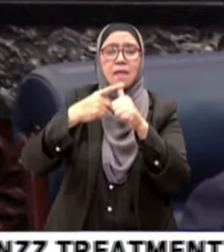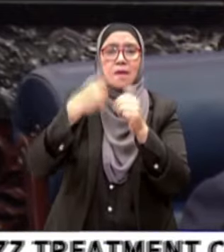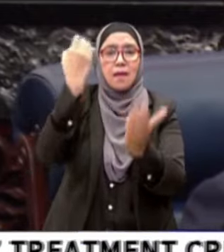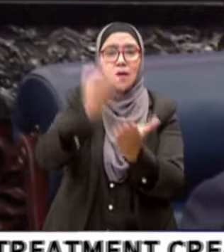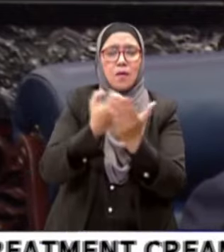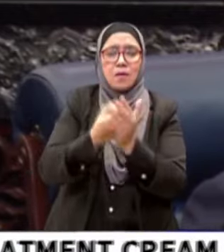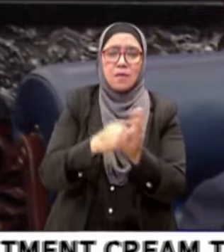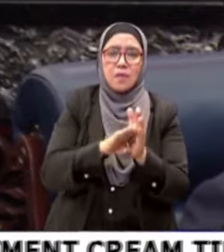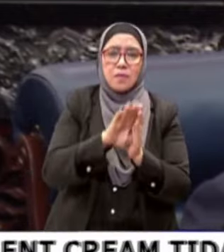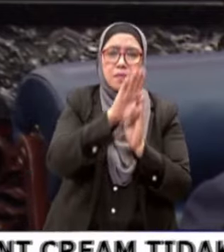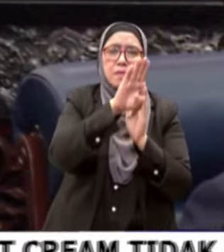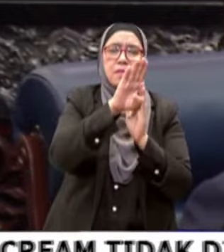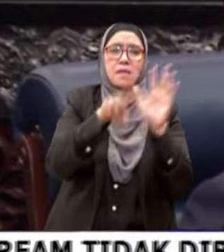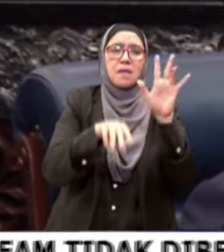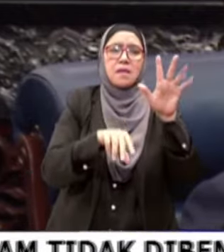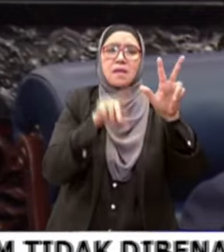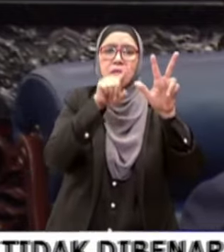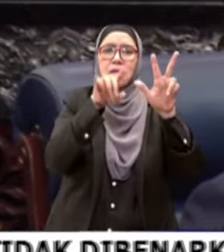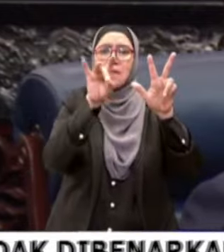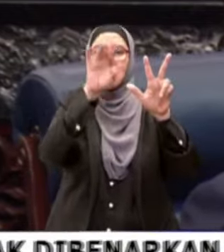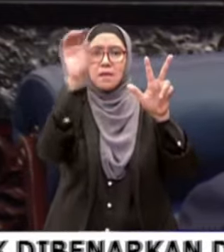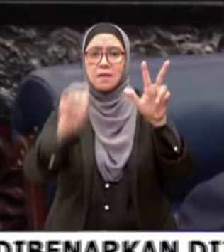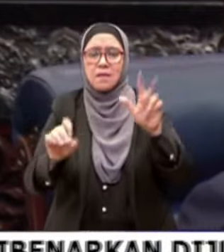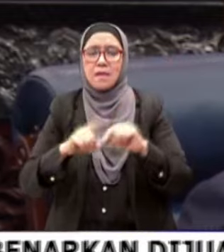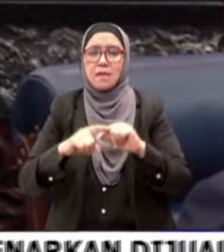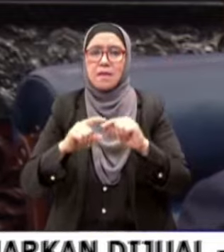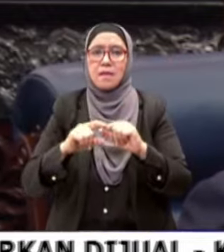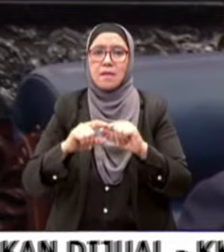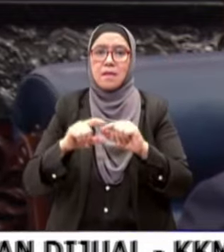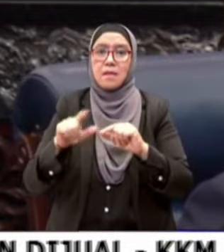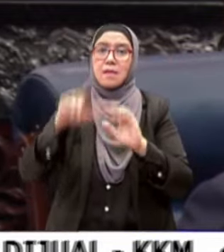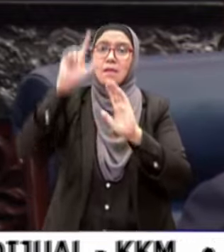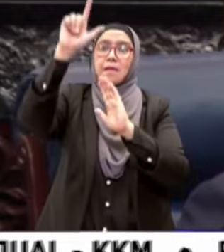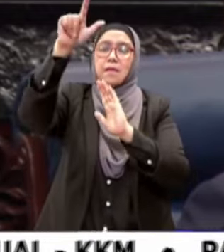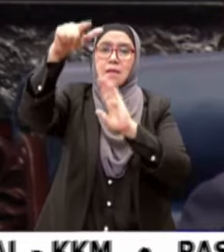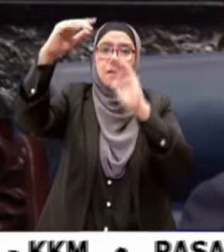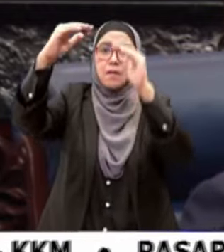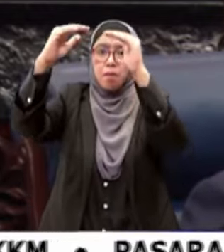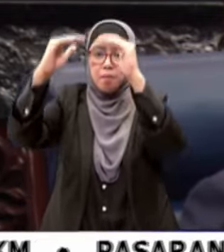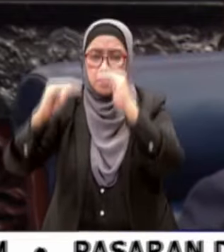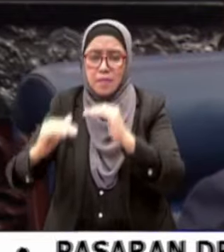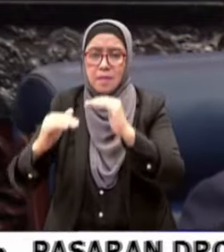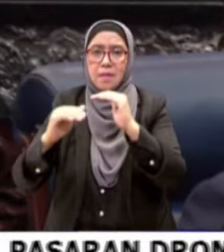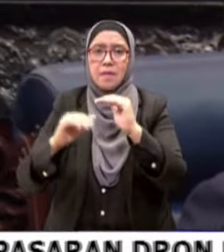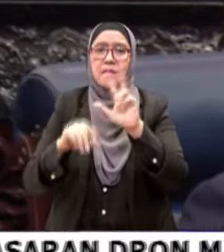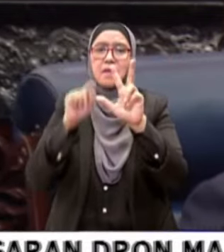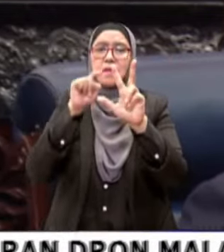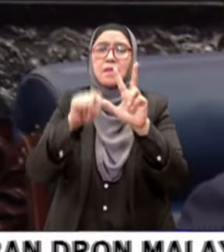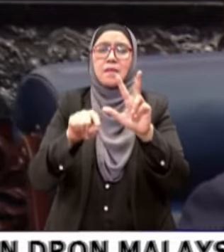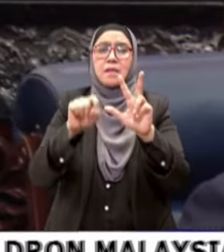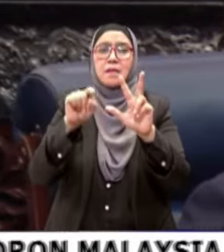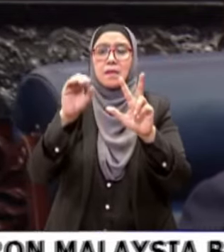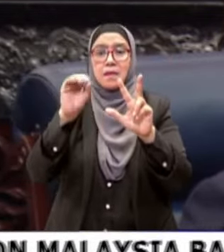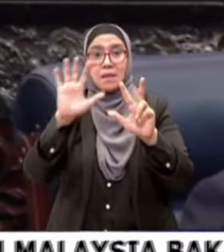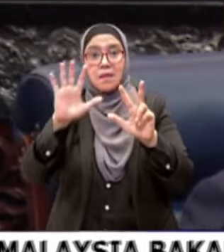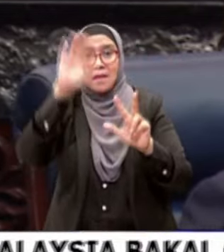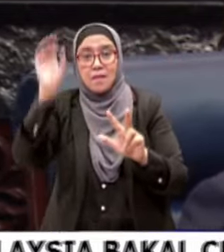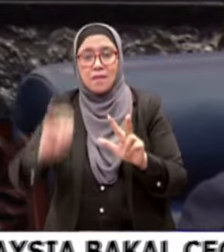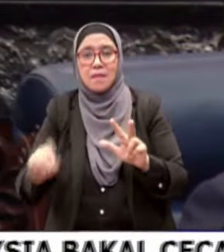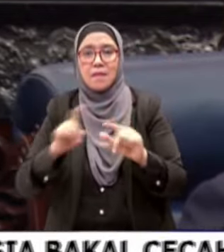kepulauan 800 kemudian turun kepada tiga kepulauan 500 suku ketiga dia telah jatuh